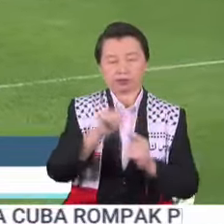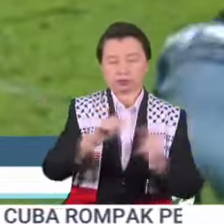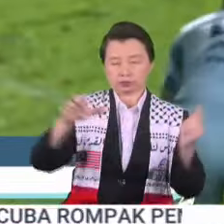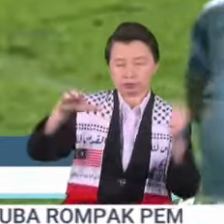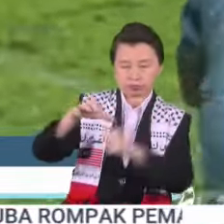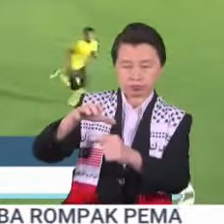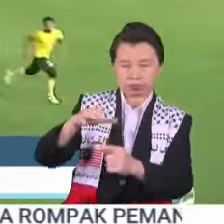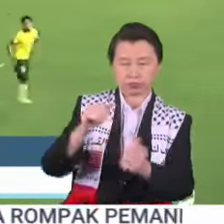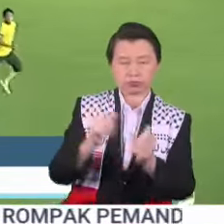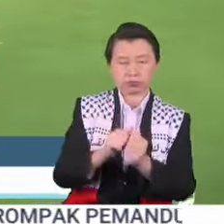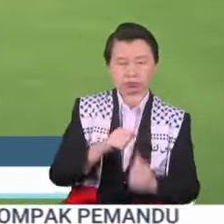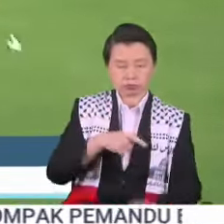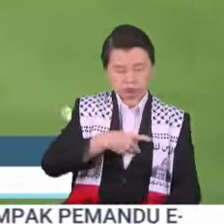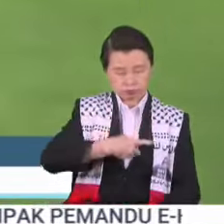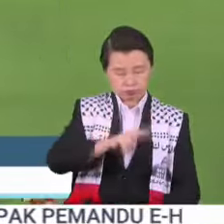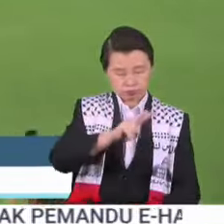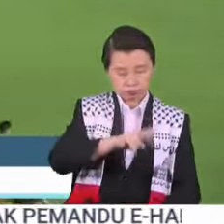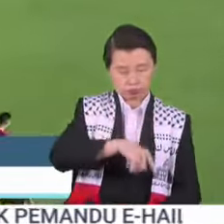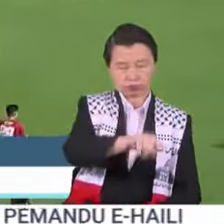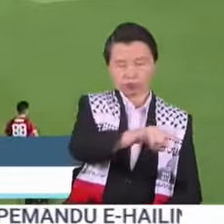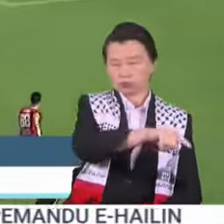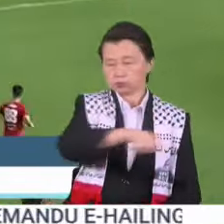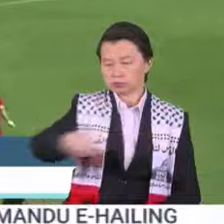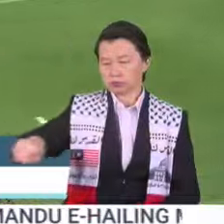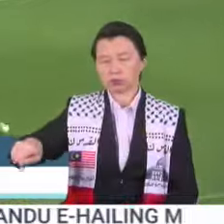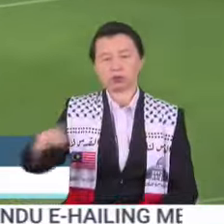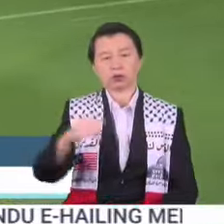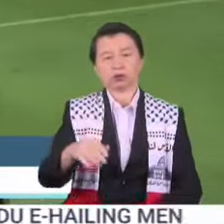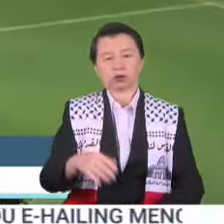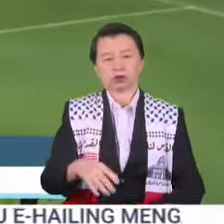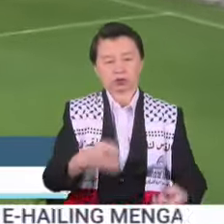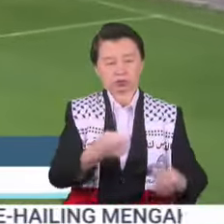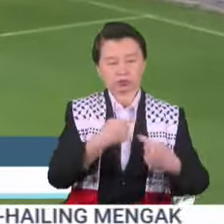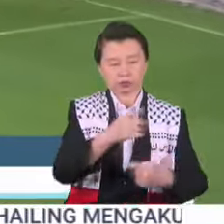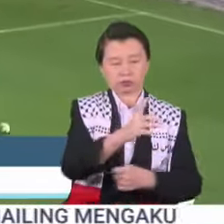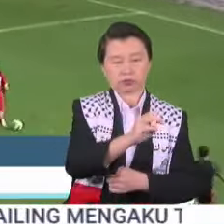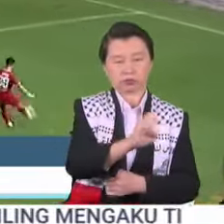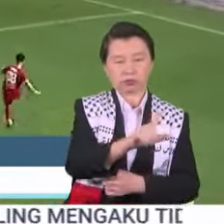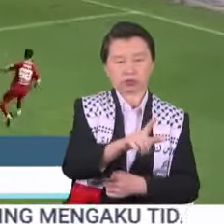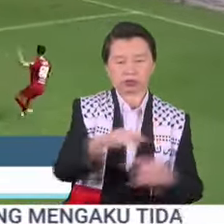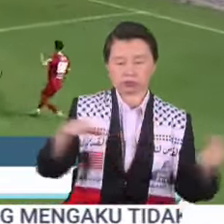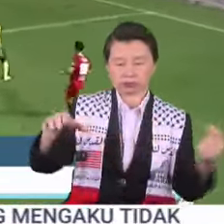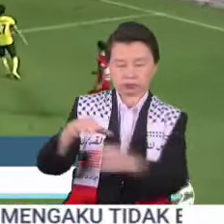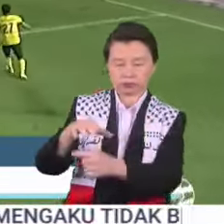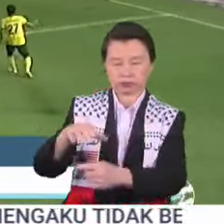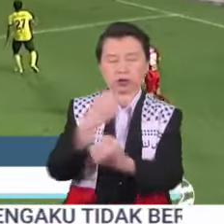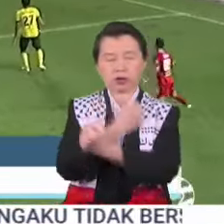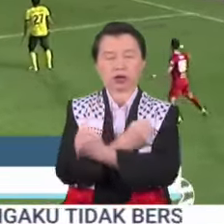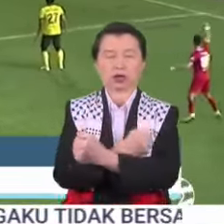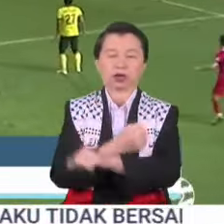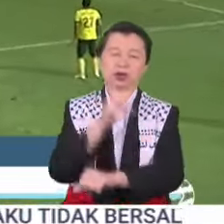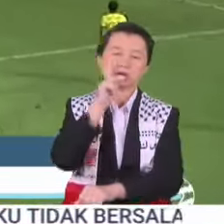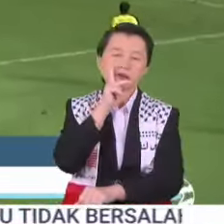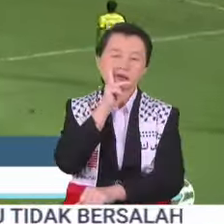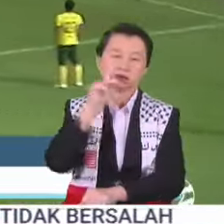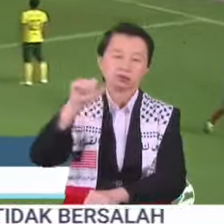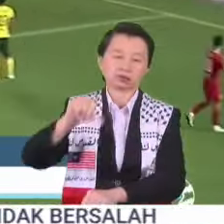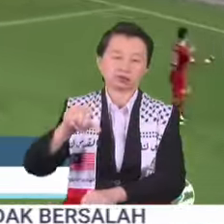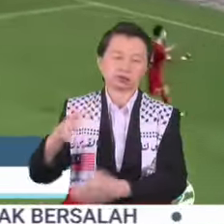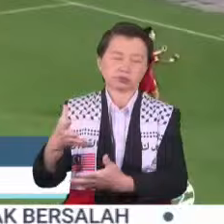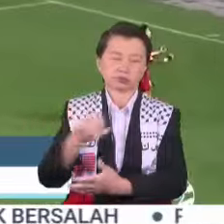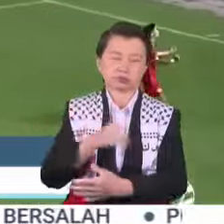terhasil menerusi kuisan cantik bola lintang daripada Brandon Gunn yang disambar Aaron Dale dan menewaskan penjaga gol Kedah Kalamullah